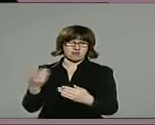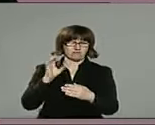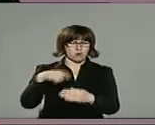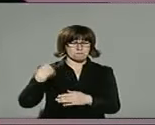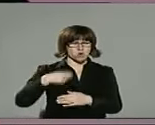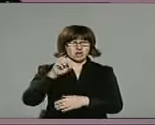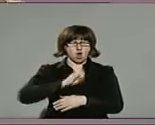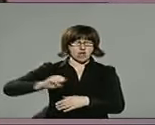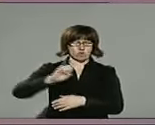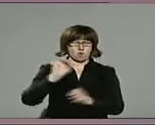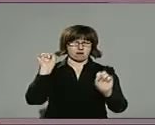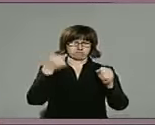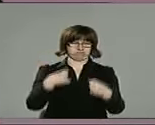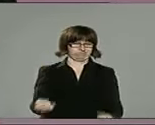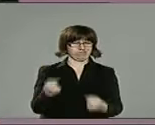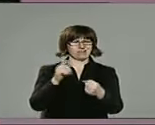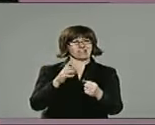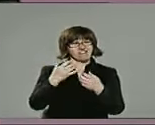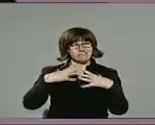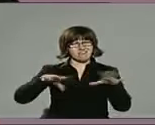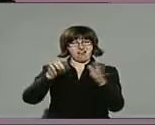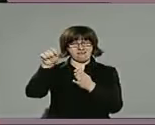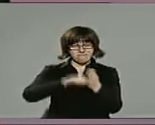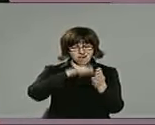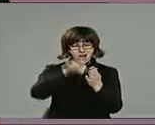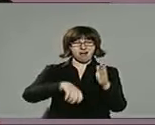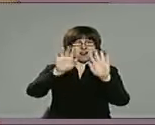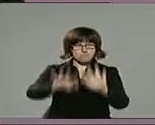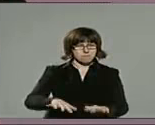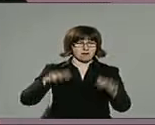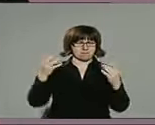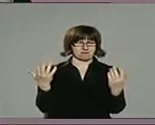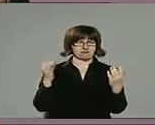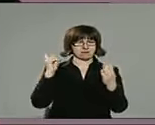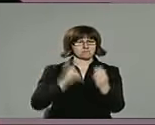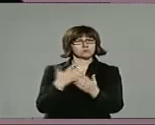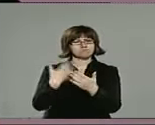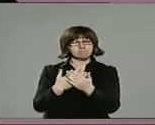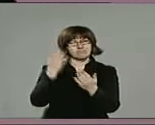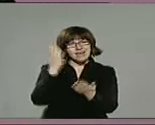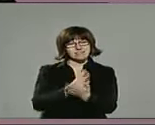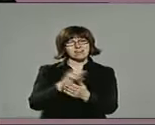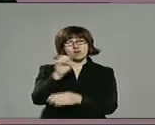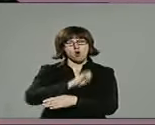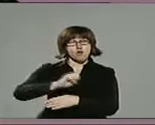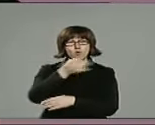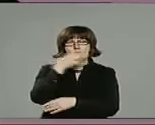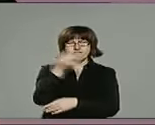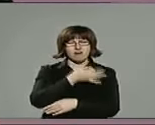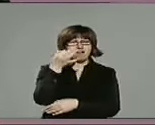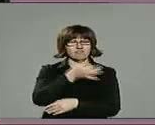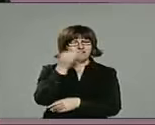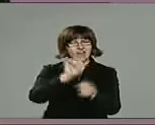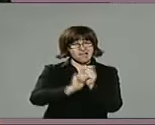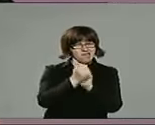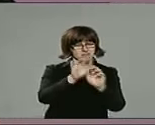Europas sprechen. Das kann nur ein frei gewähltes Parlament, aber dafür muss es endlich zu europäischen Fragen das